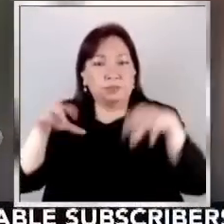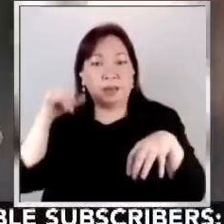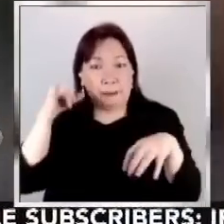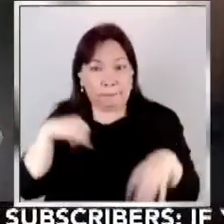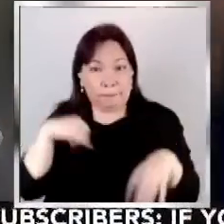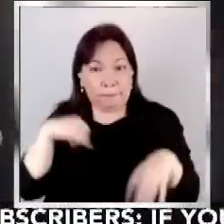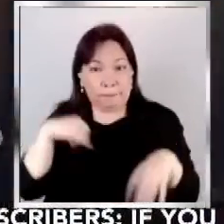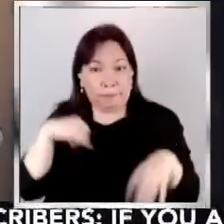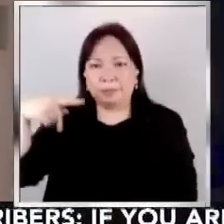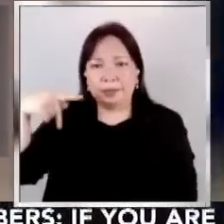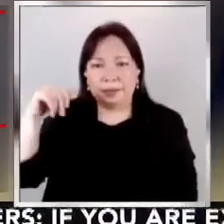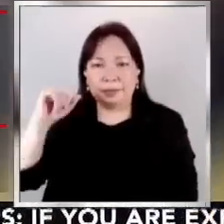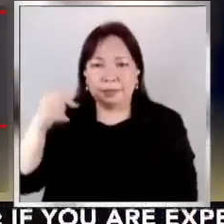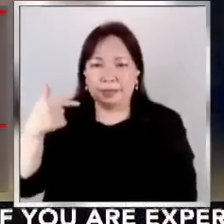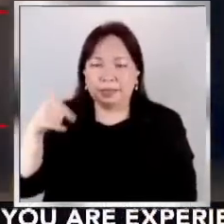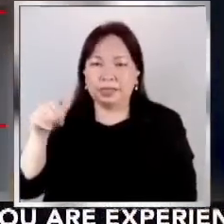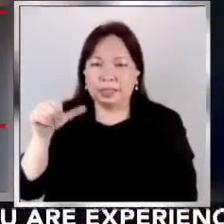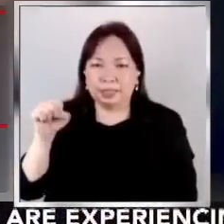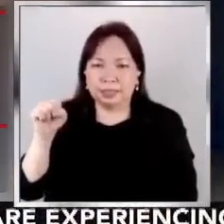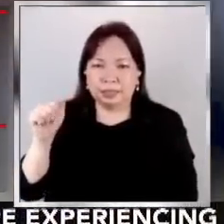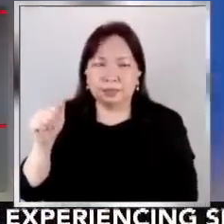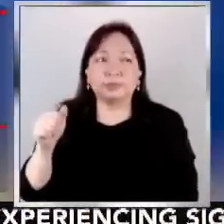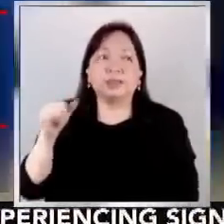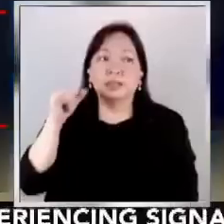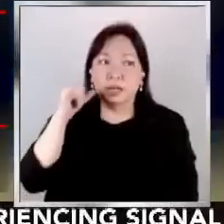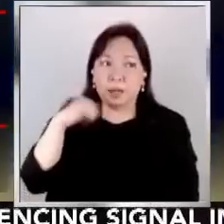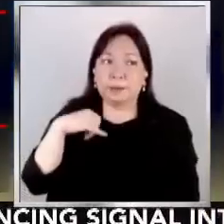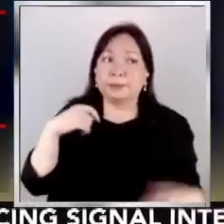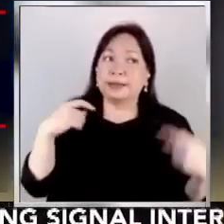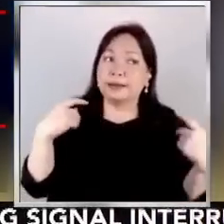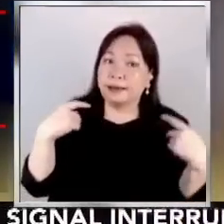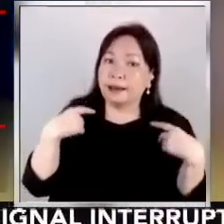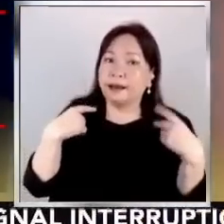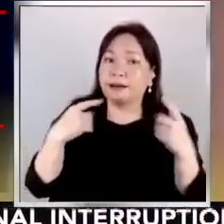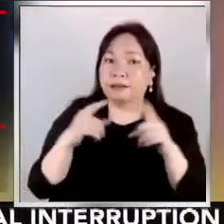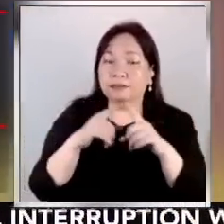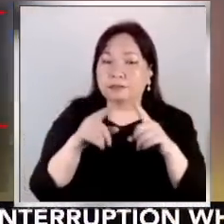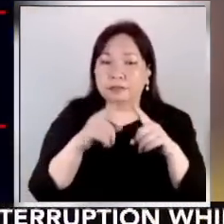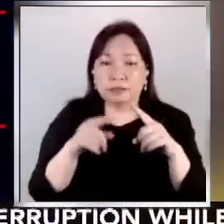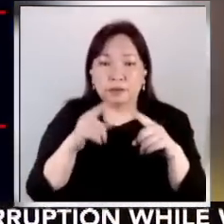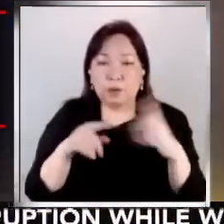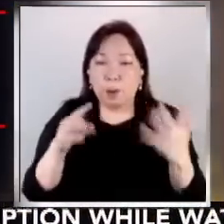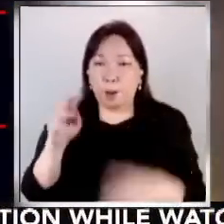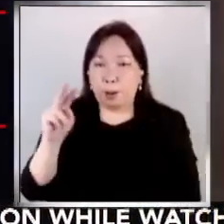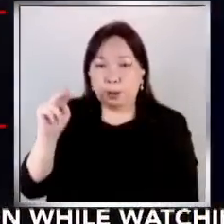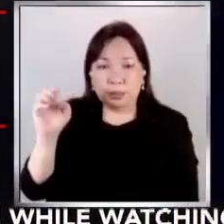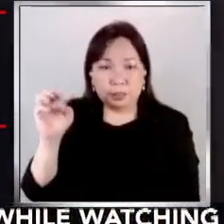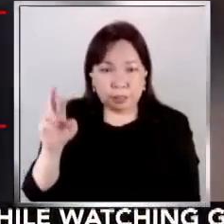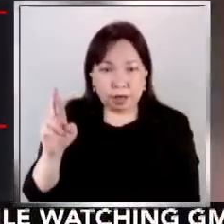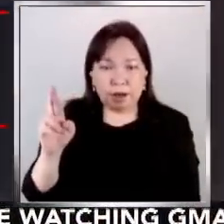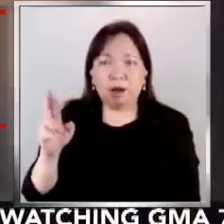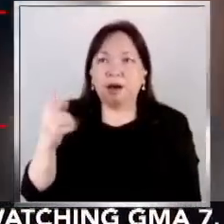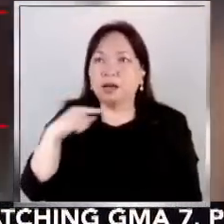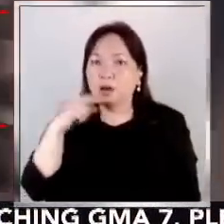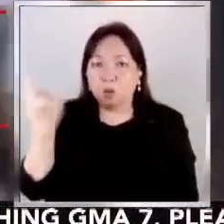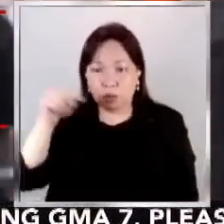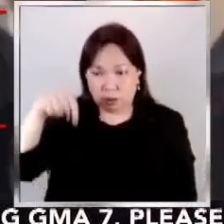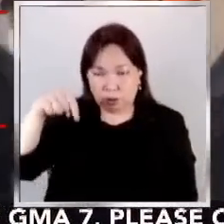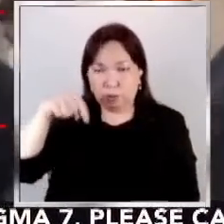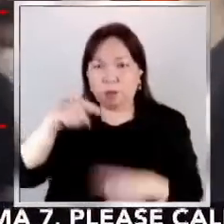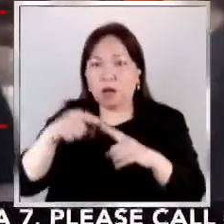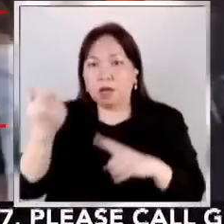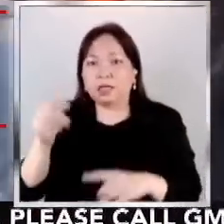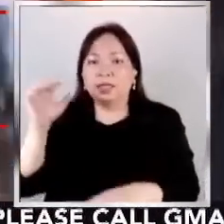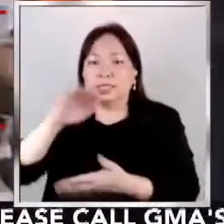mga naganap na thunderstorm activity hindi lamang dito sa Metro Manila, kundi maging sa mga ilang karatig lalawigan sa Central and Southern Luzon